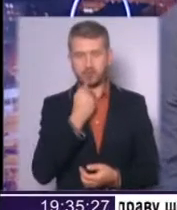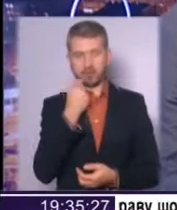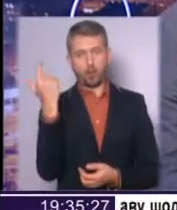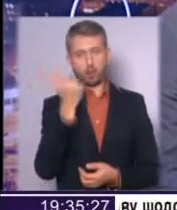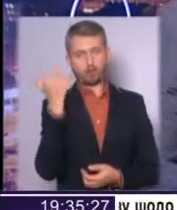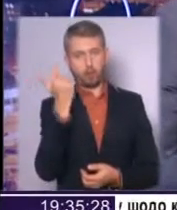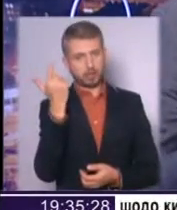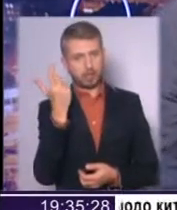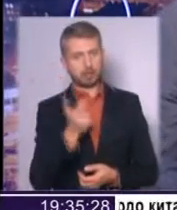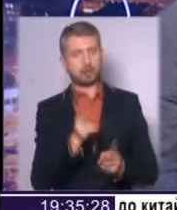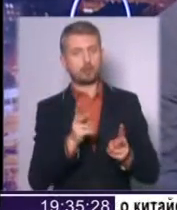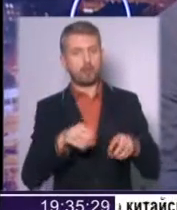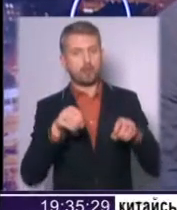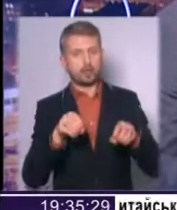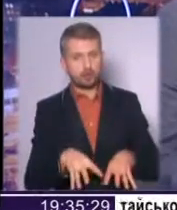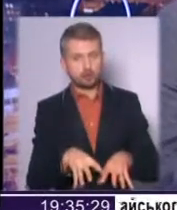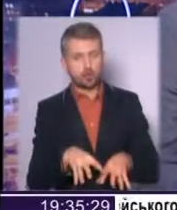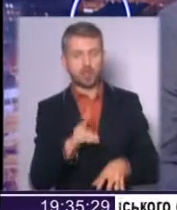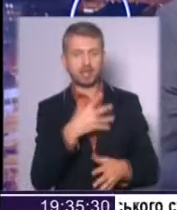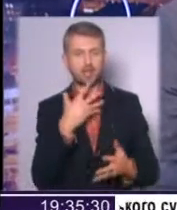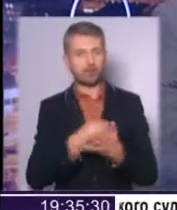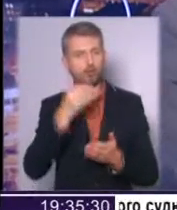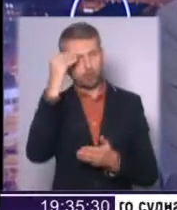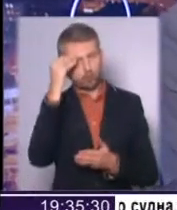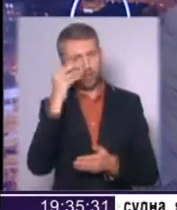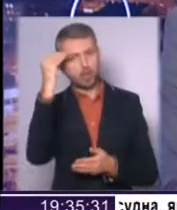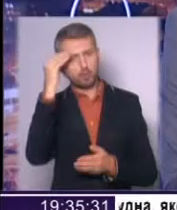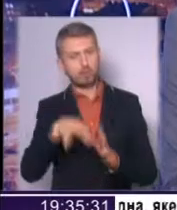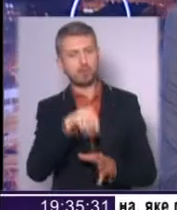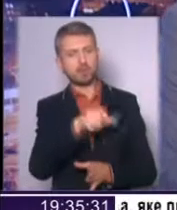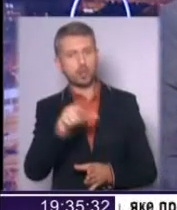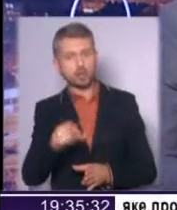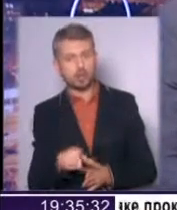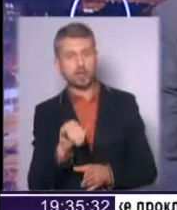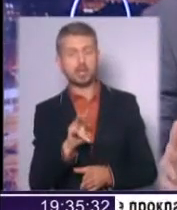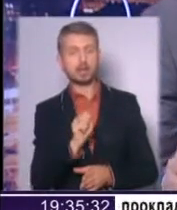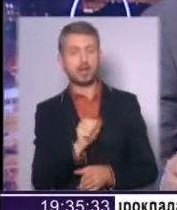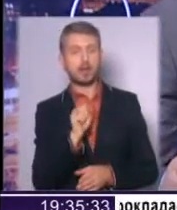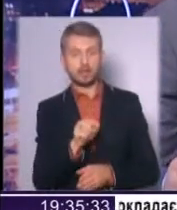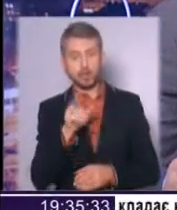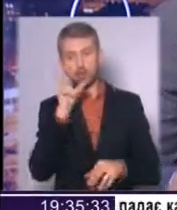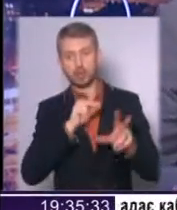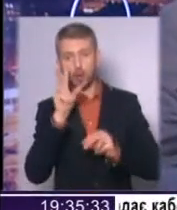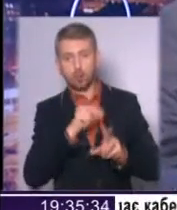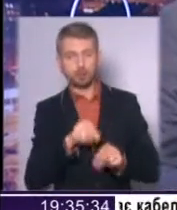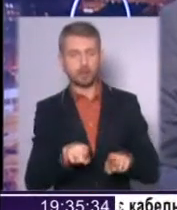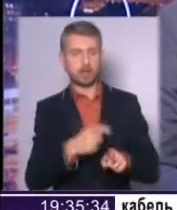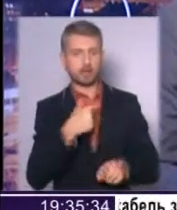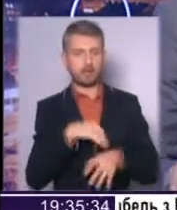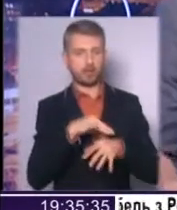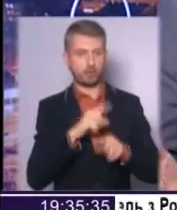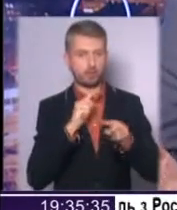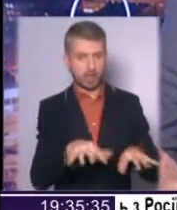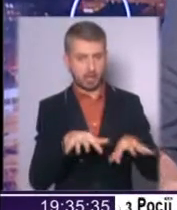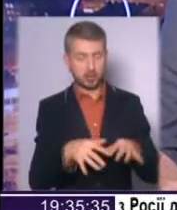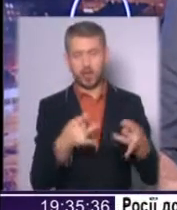розказує Яценюк, інший там президент має фракцію свою, сказав їм там, голосуйте так, і все. Всі голови опустили і голосують, тиснуть